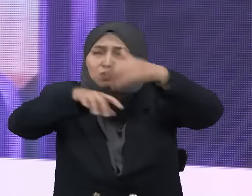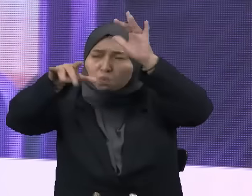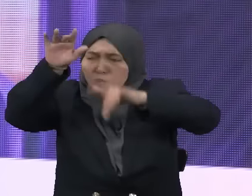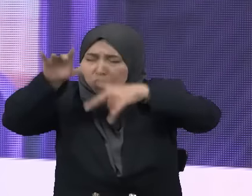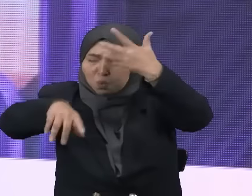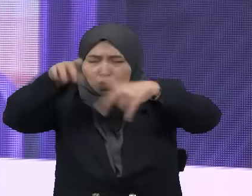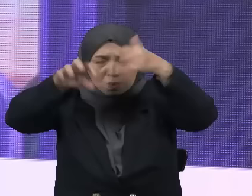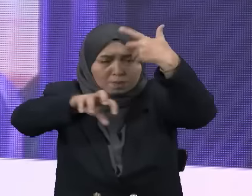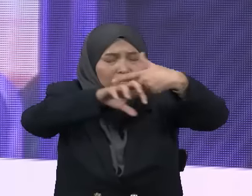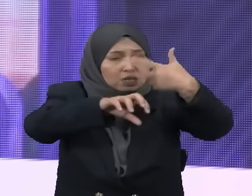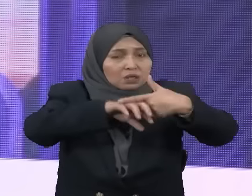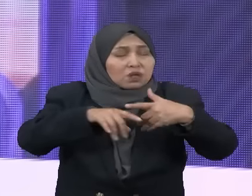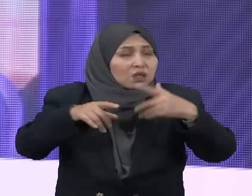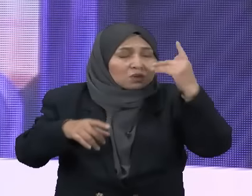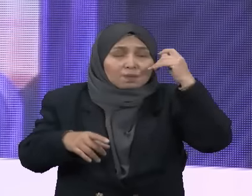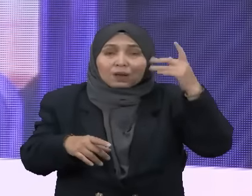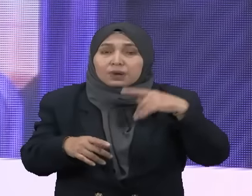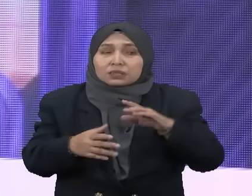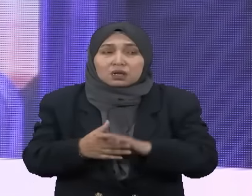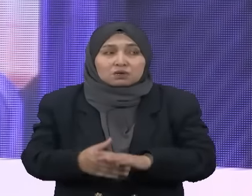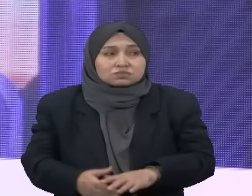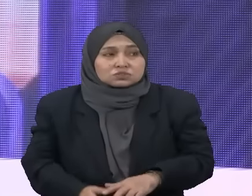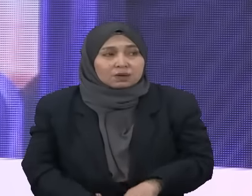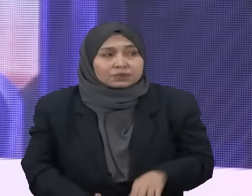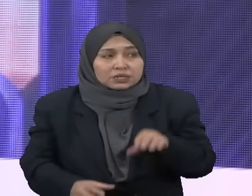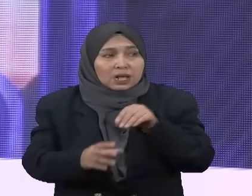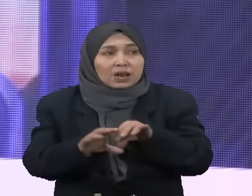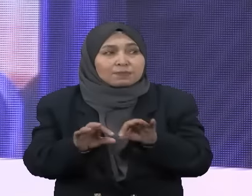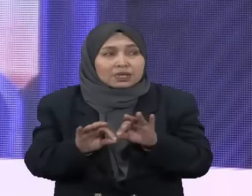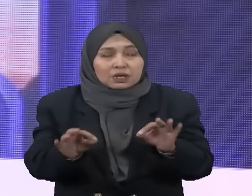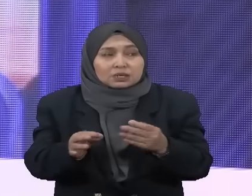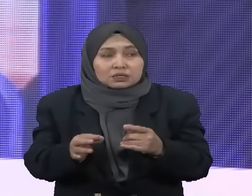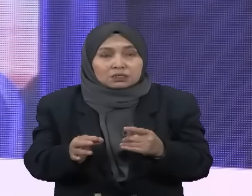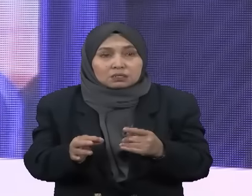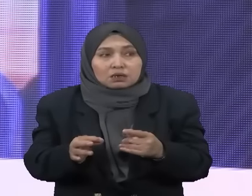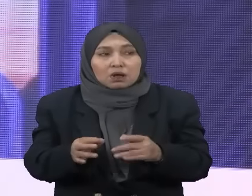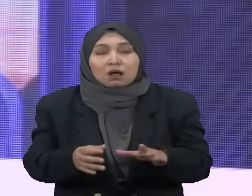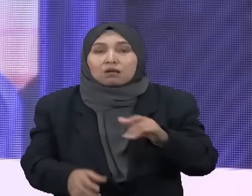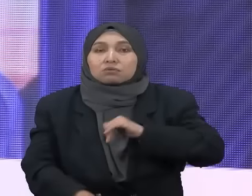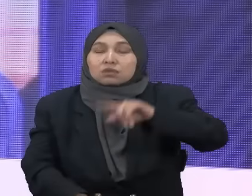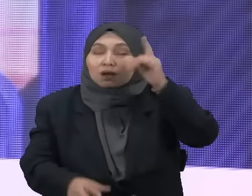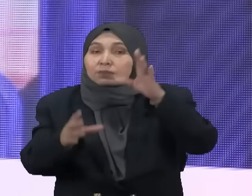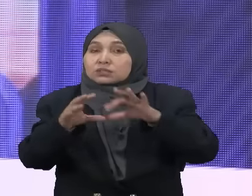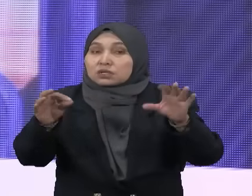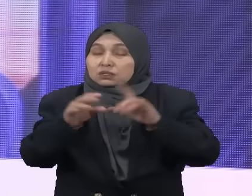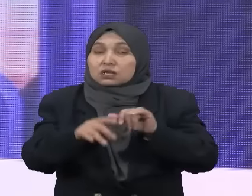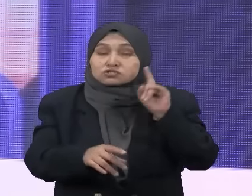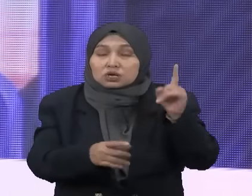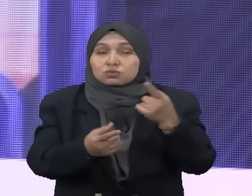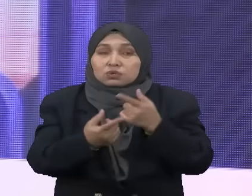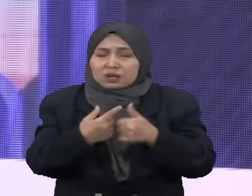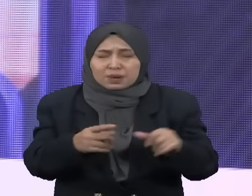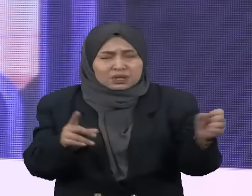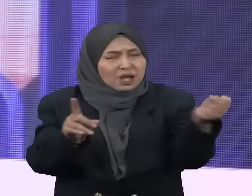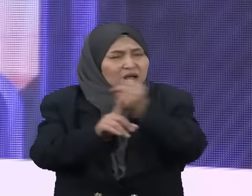Tuan-tuan dan puan-puan, rahmati Allah Subhanahu Wa Taala. Di dalam ayat ini, Allah menceritakan salah satu azab